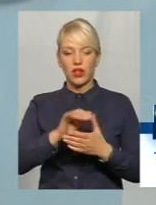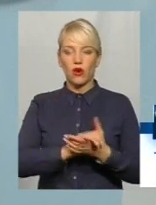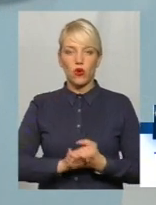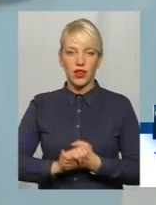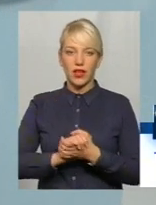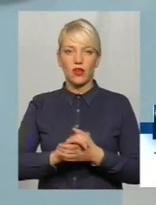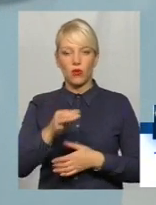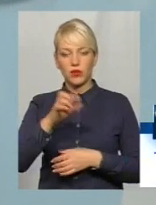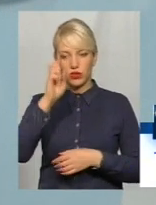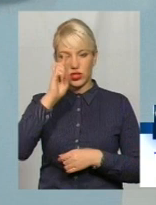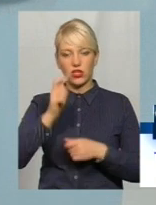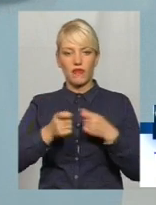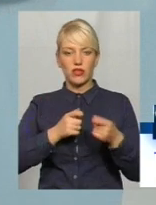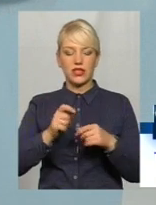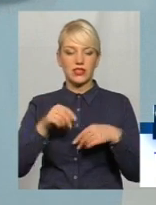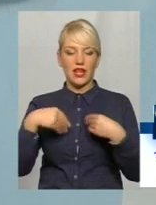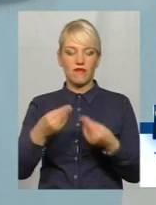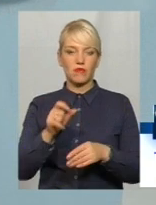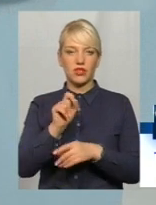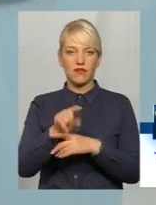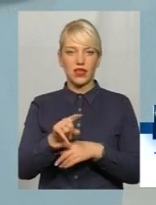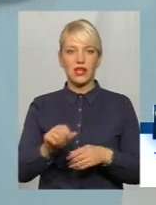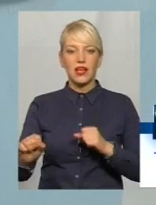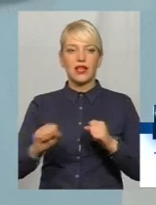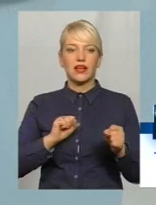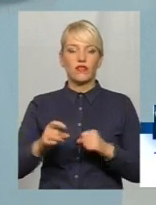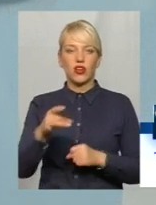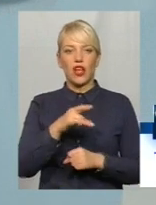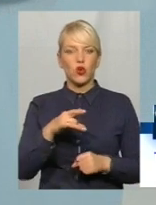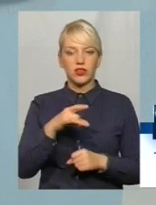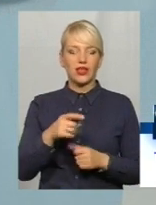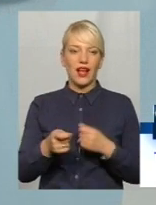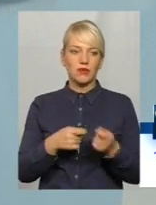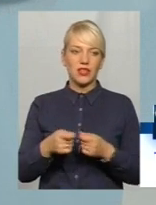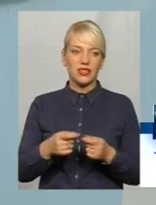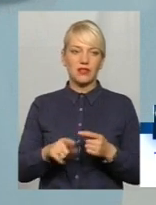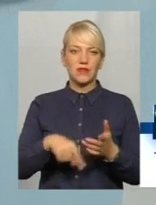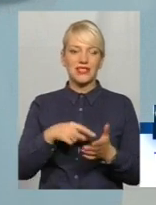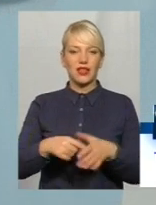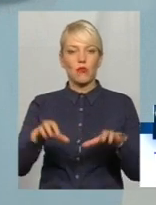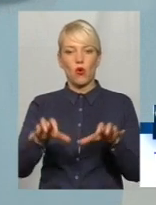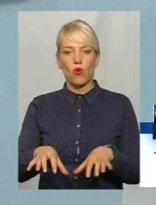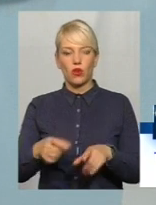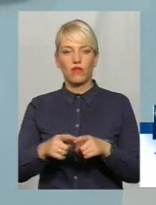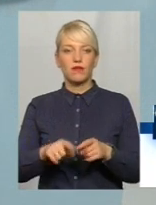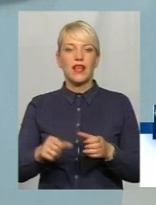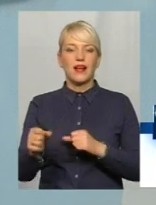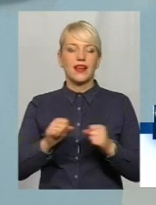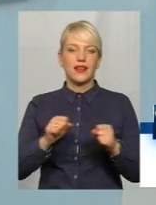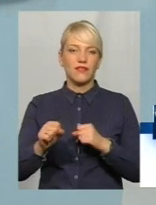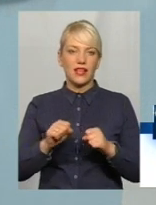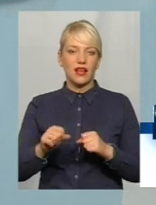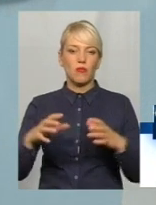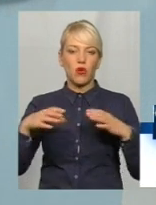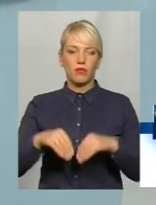державної адміністрації ставимо як завдання керівникам районних адміністрацій, міським головам, керівникам об'єднаних громад